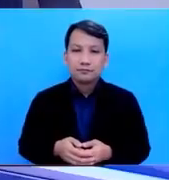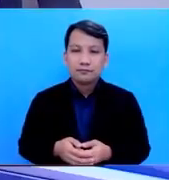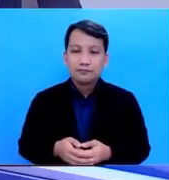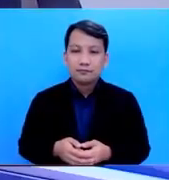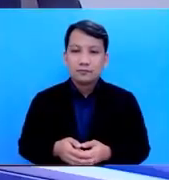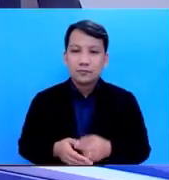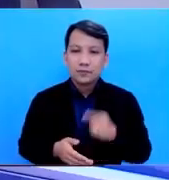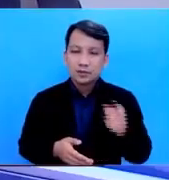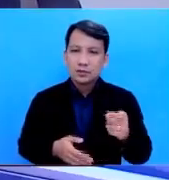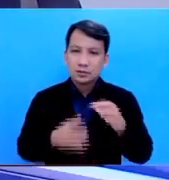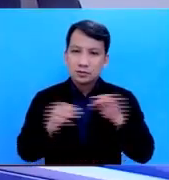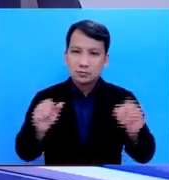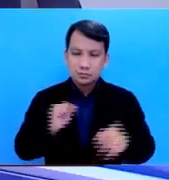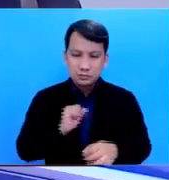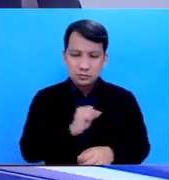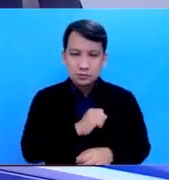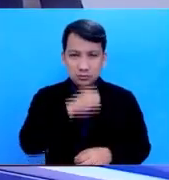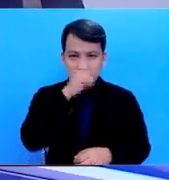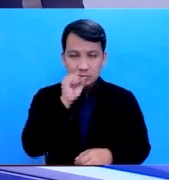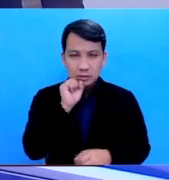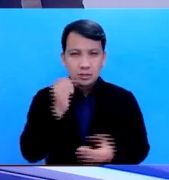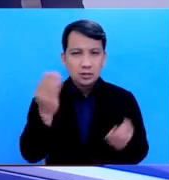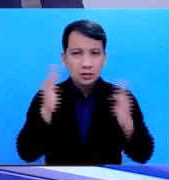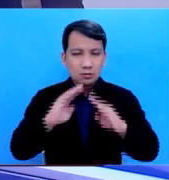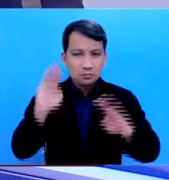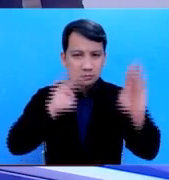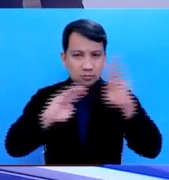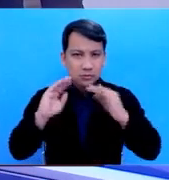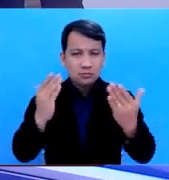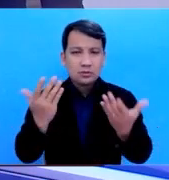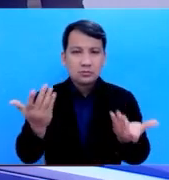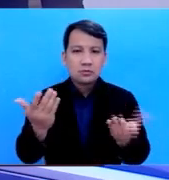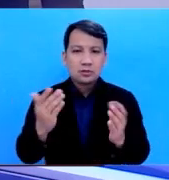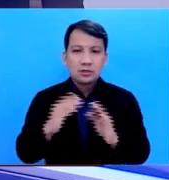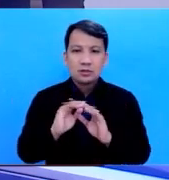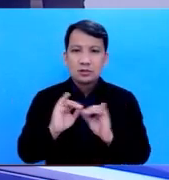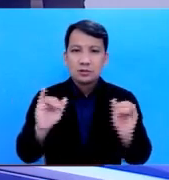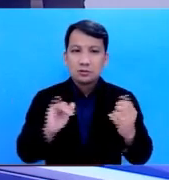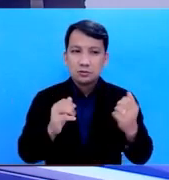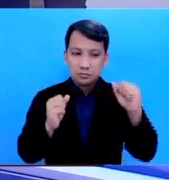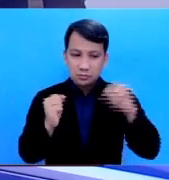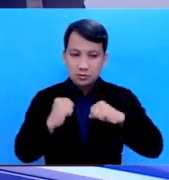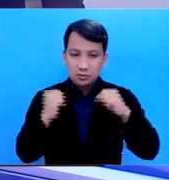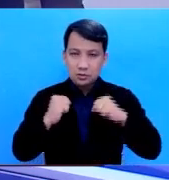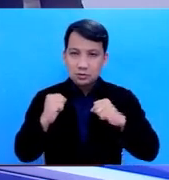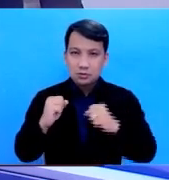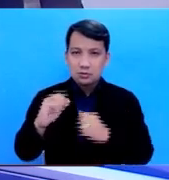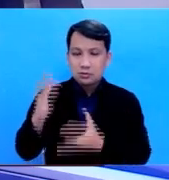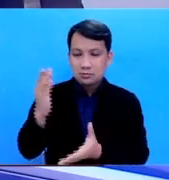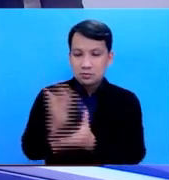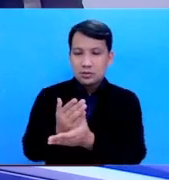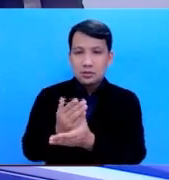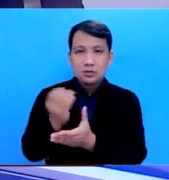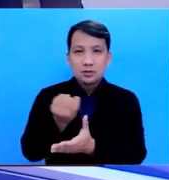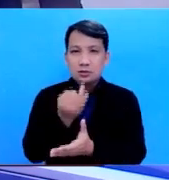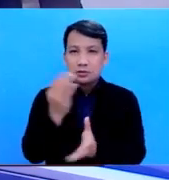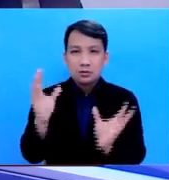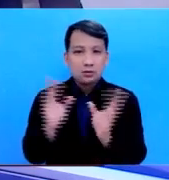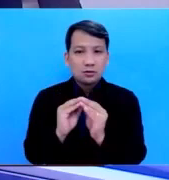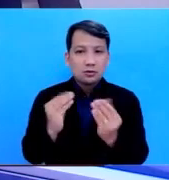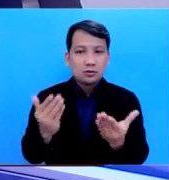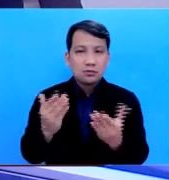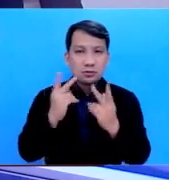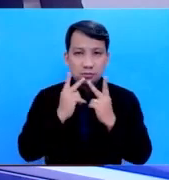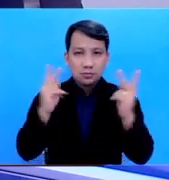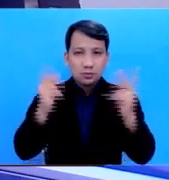Naniniwala rin si Senate President Tito Soto na magkakaroon ng problema kung katigan ng korte ang hiling na ipahinto ang canvassing at ang proklamasyon